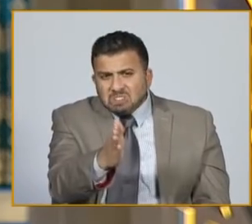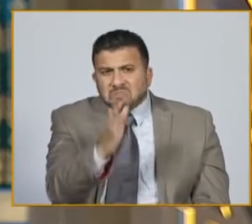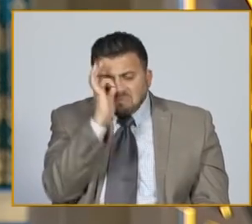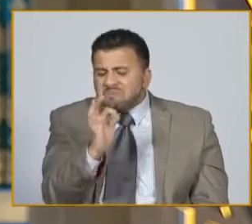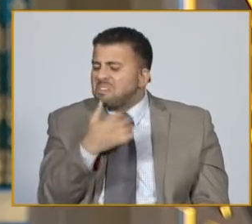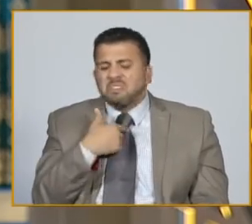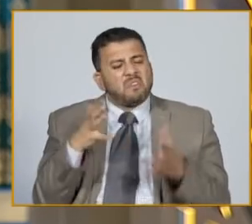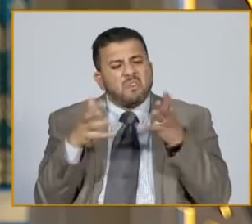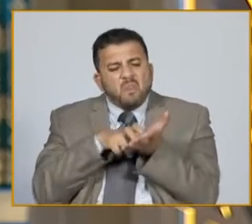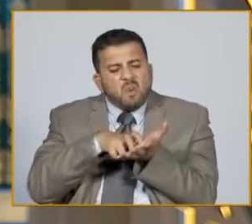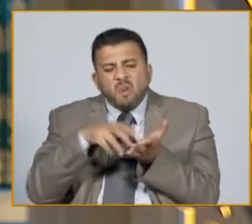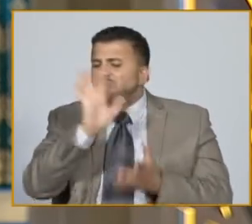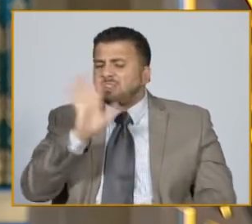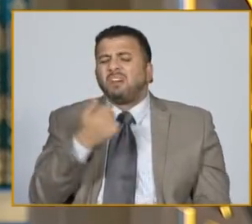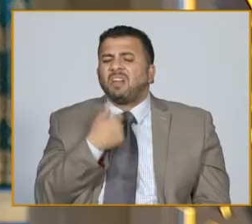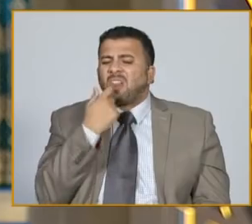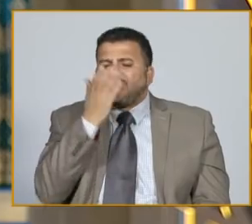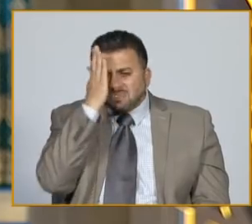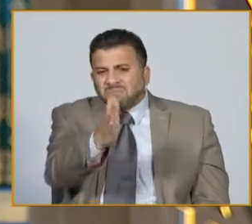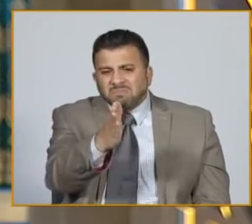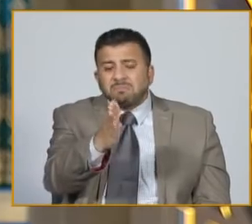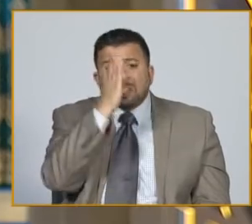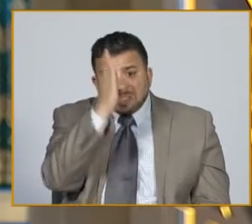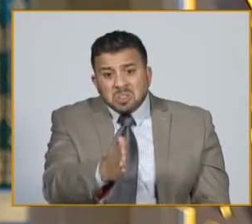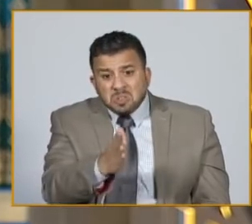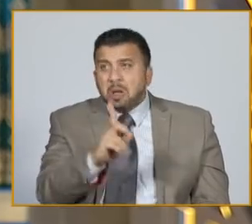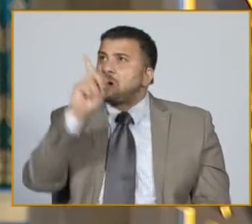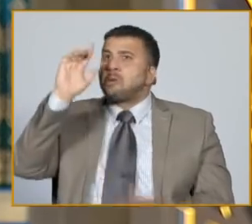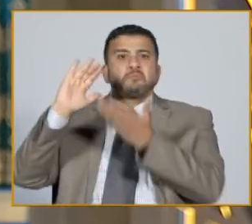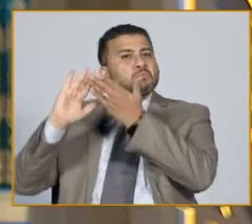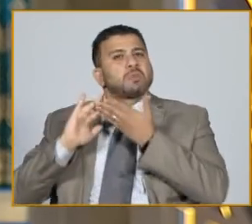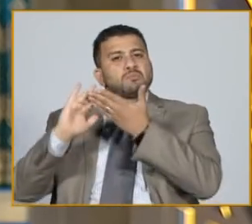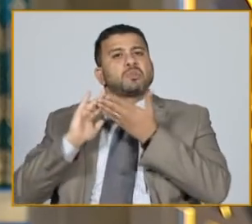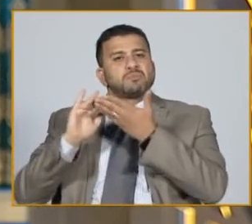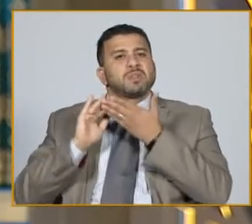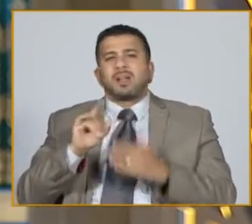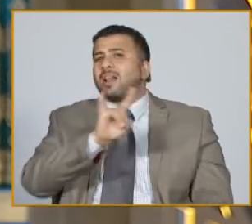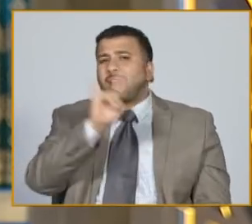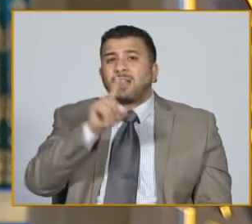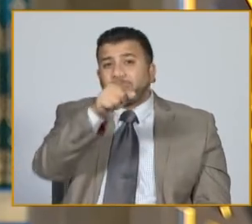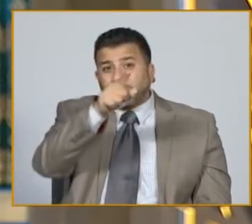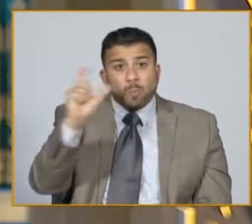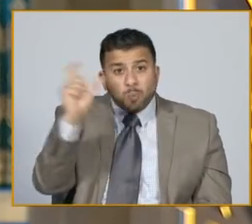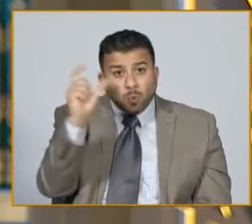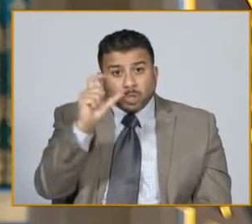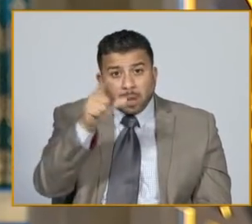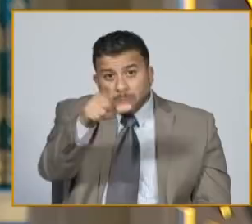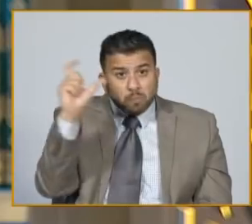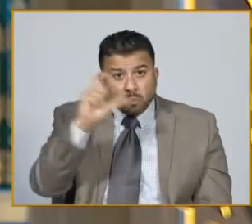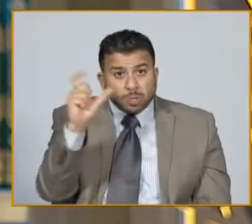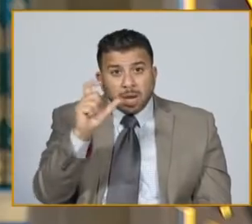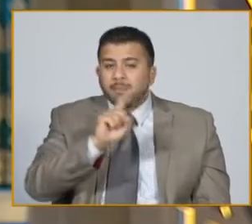واحرص حتى مع غير المسلمين كن صادق، مع المسلم ومع غير المسلم لا تكذب، المسلم لا يكذب أبدا، لا